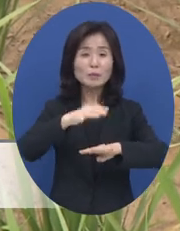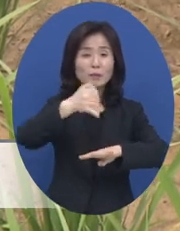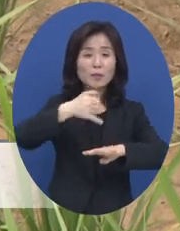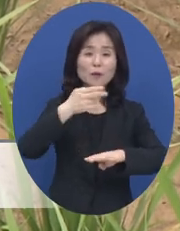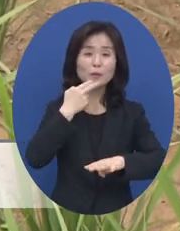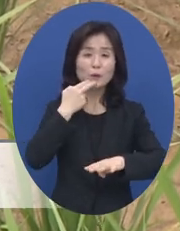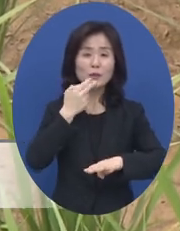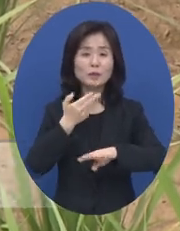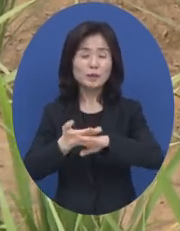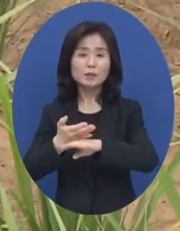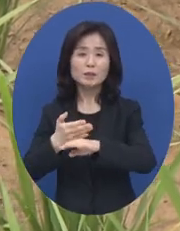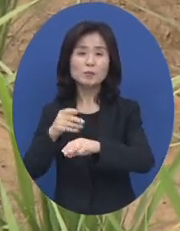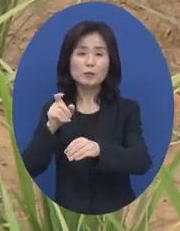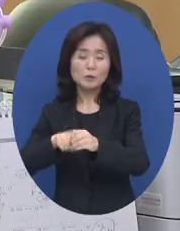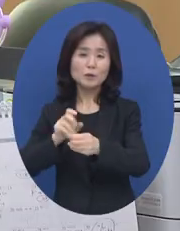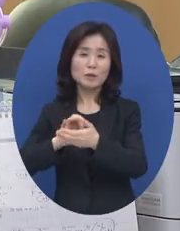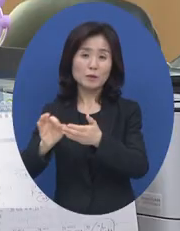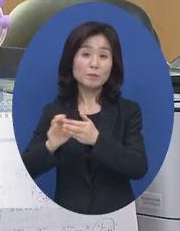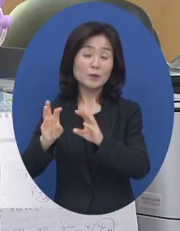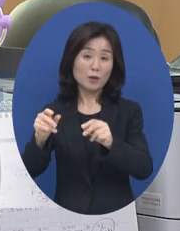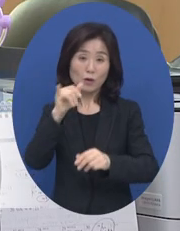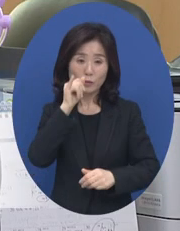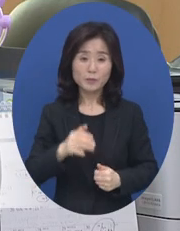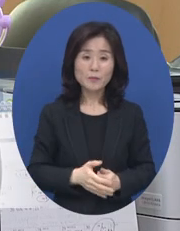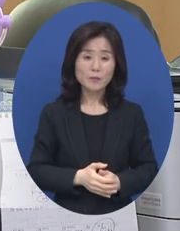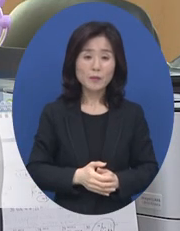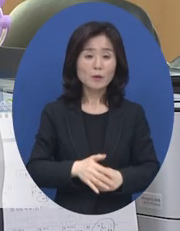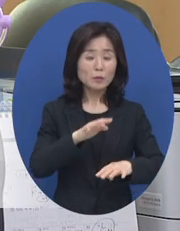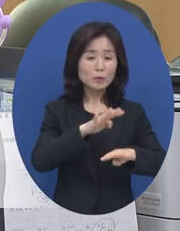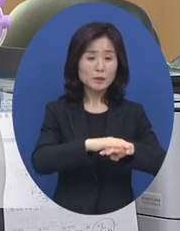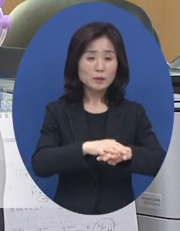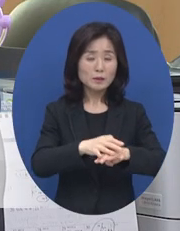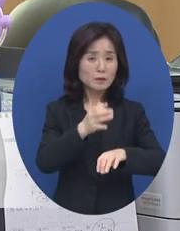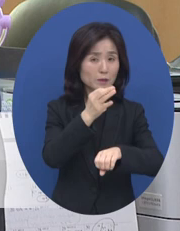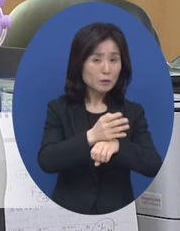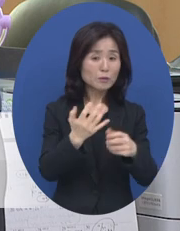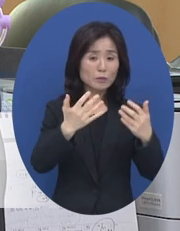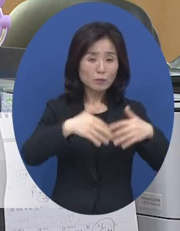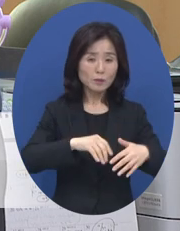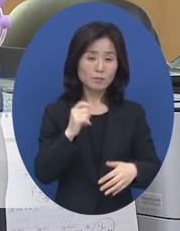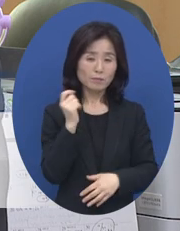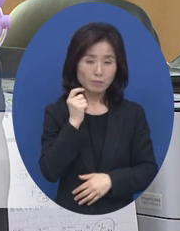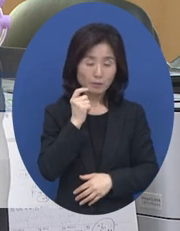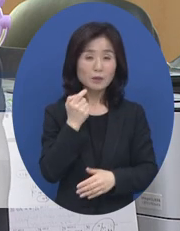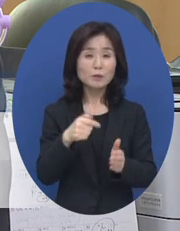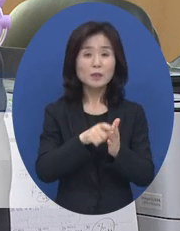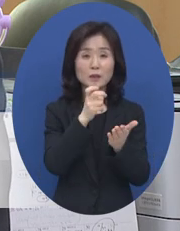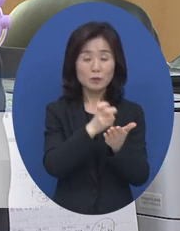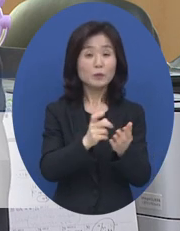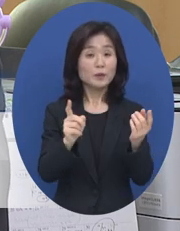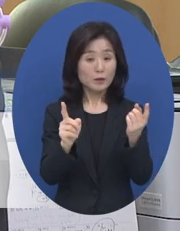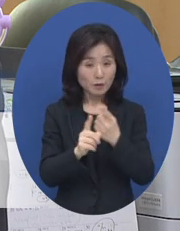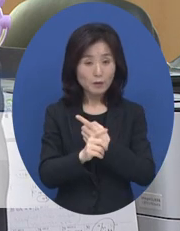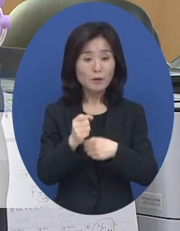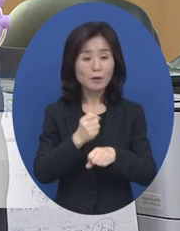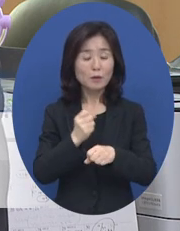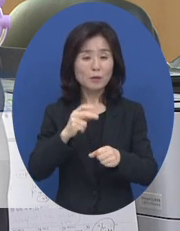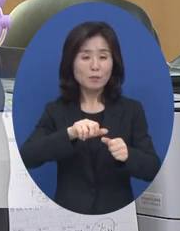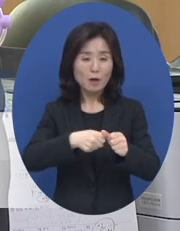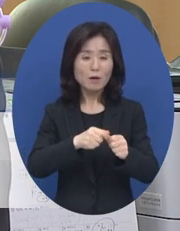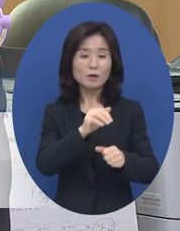목적으로 사용한 사례도 있습니다 농지취득 요건도 강화할 수 있도록 재력 양도하고 처벌 수